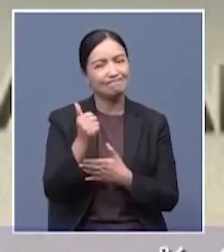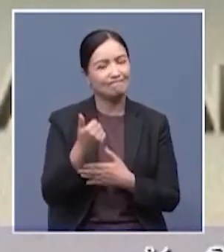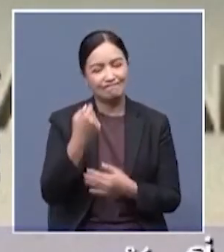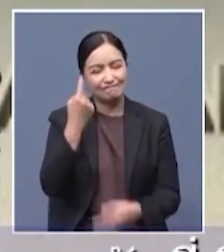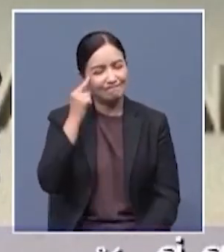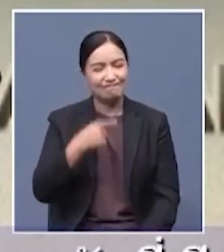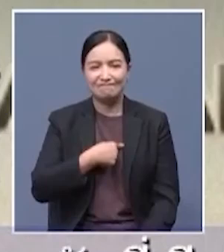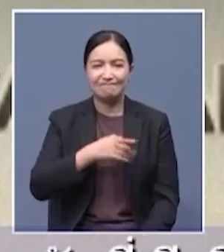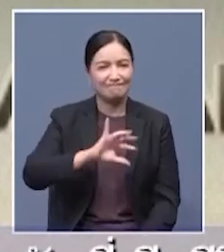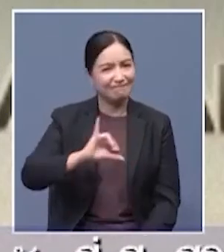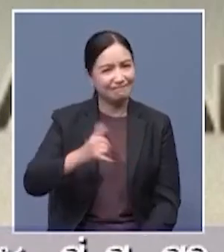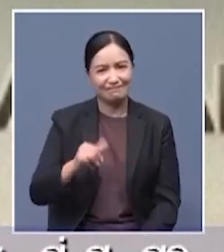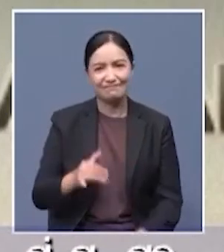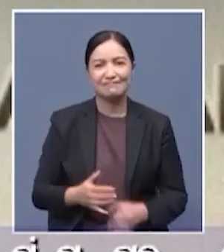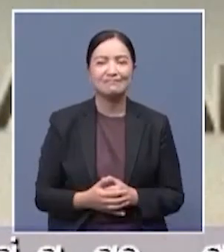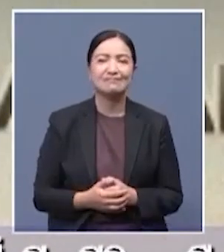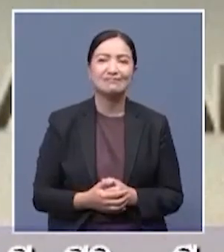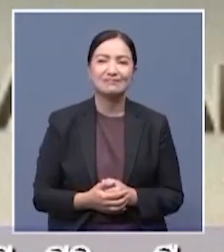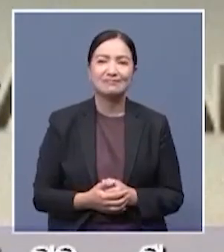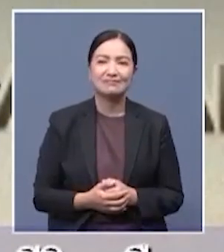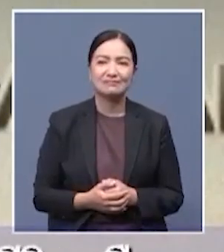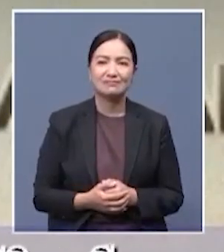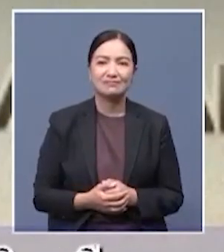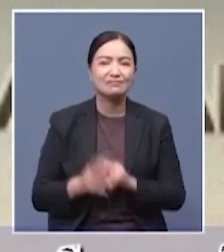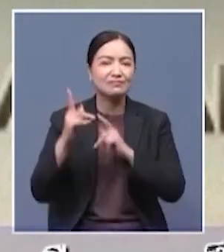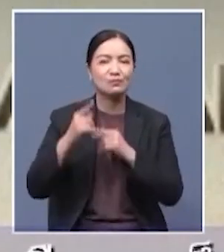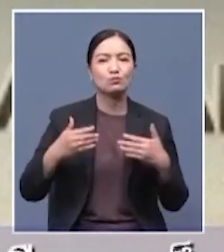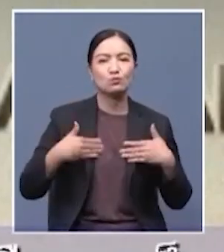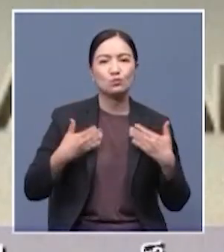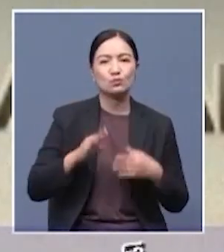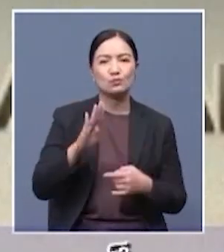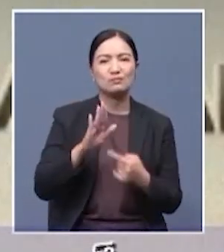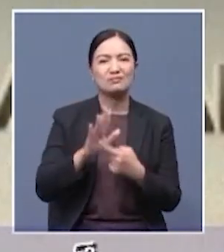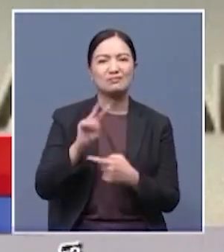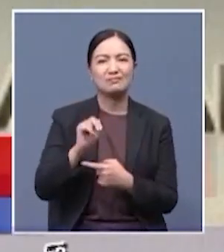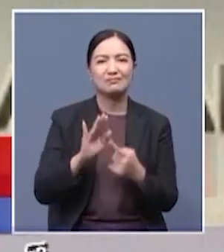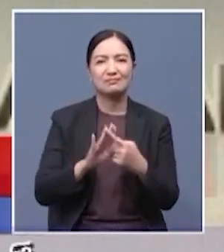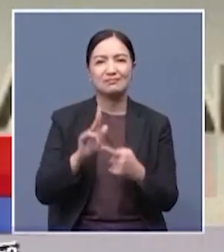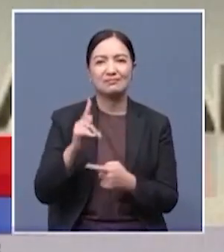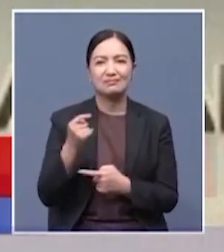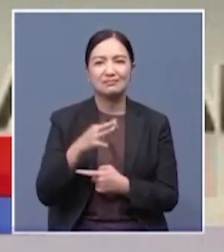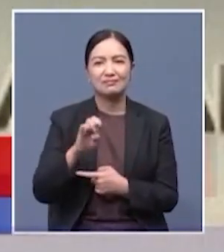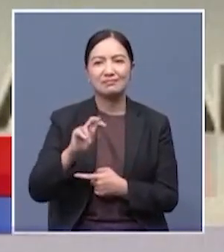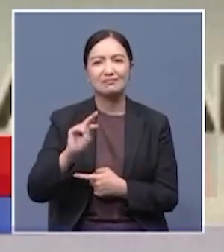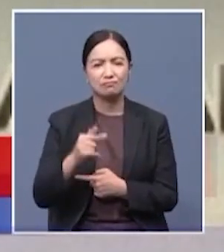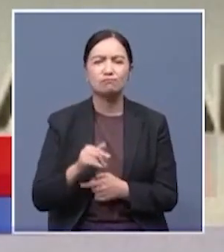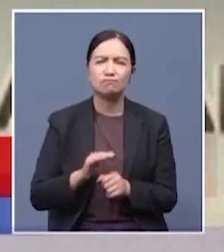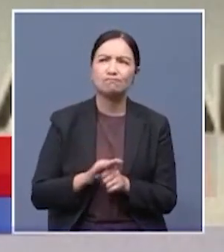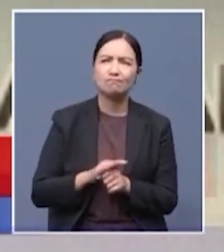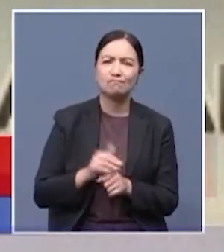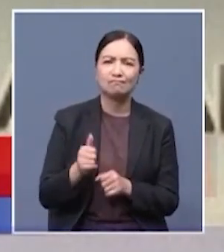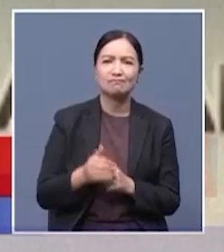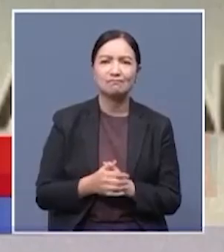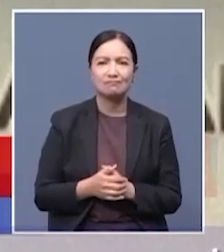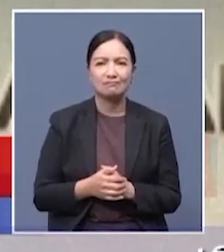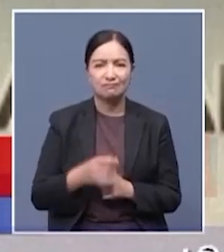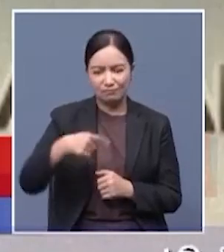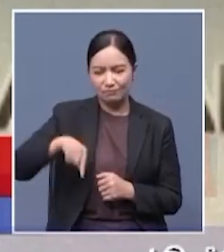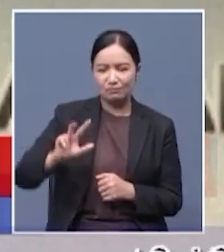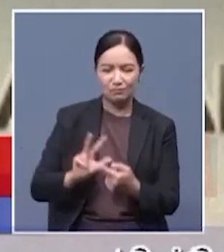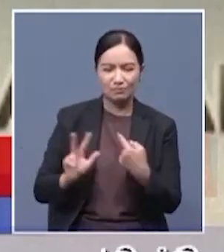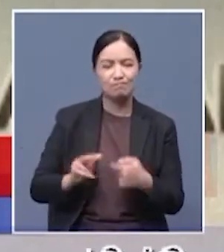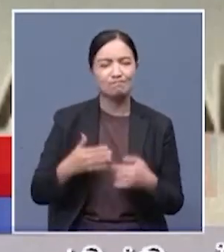ม่แน่ค่ะ ข่าวบันเทิงก็ได้ไหม พอได ้พวกเราก็บันเทิ